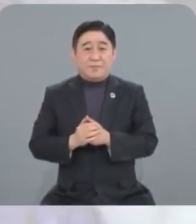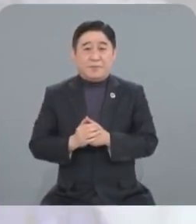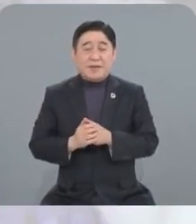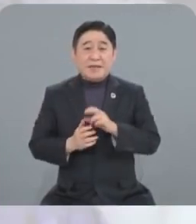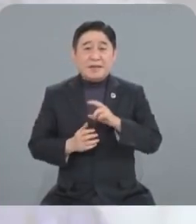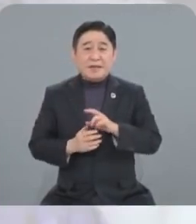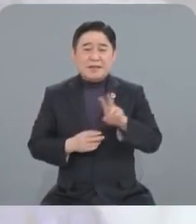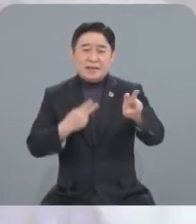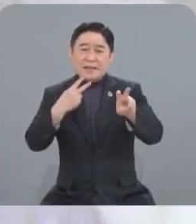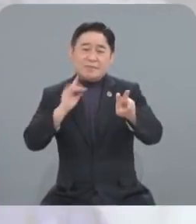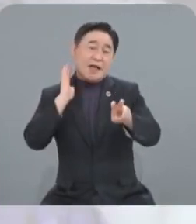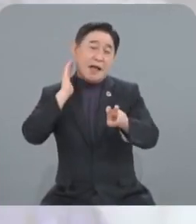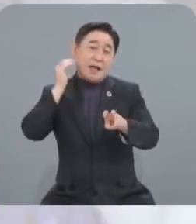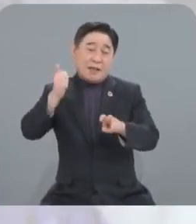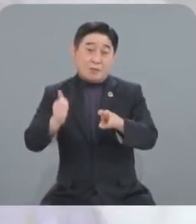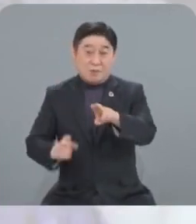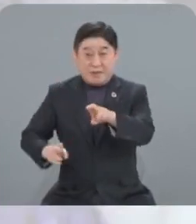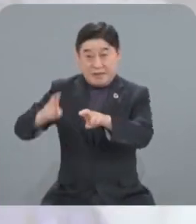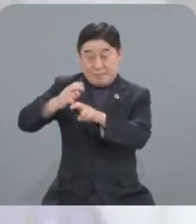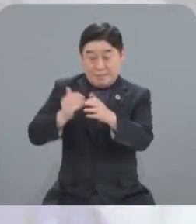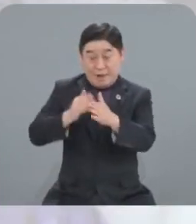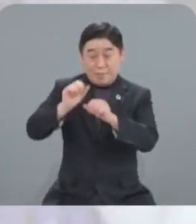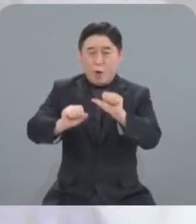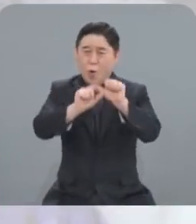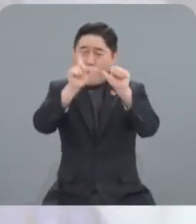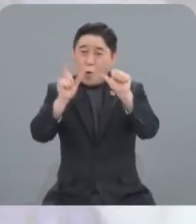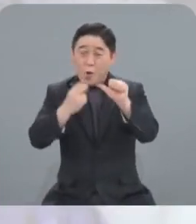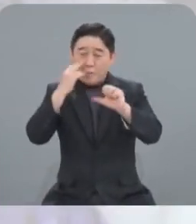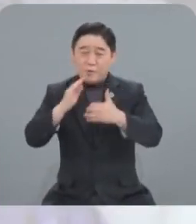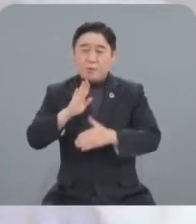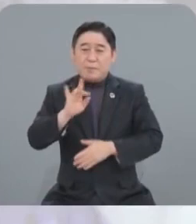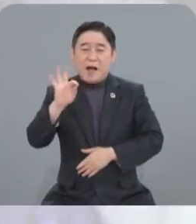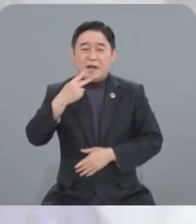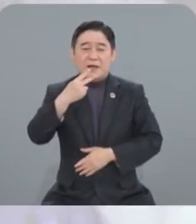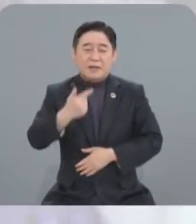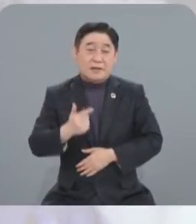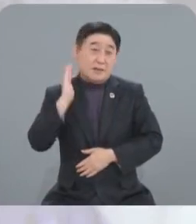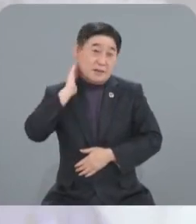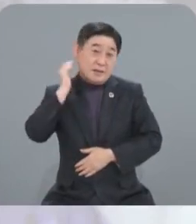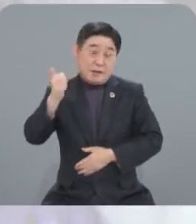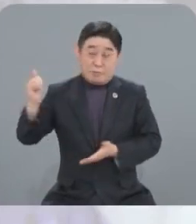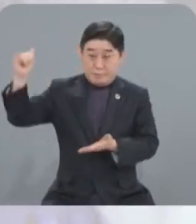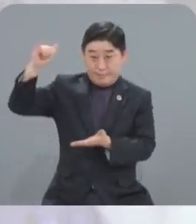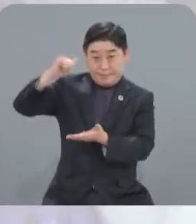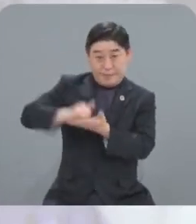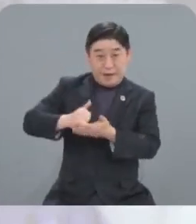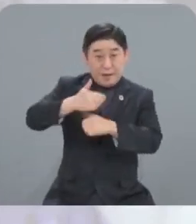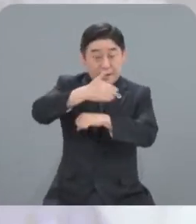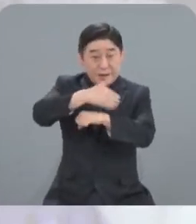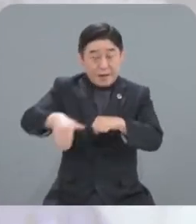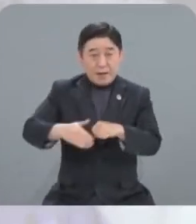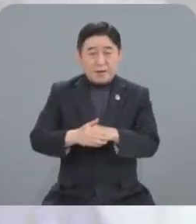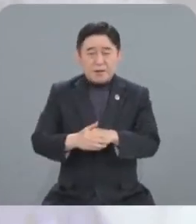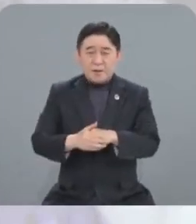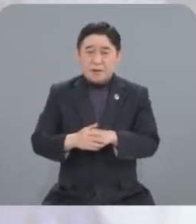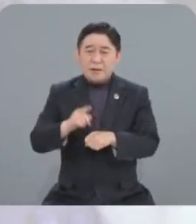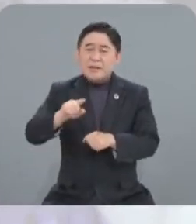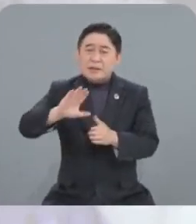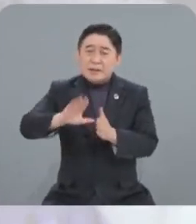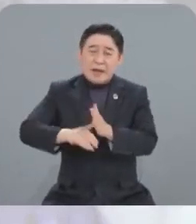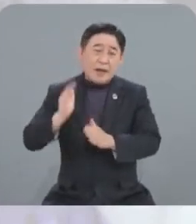20대 대통령 위치만 뒤 바로 5월 미국 바이든 대통령이 당한 할 예정입니다 이때 차기